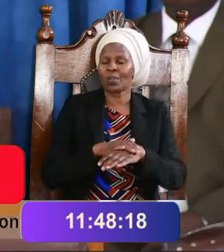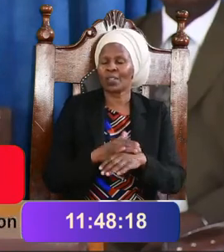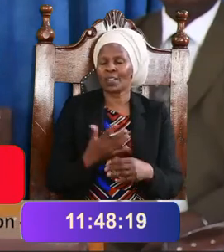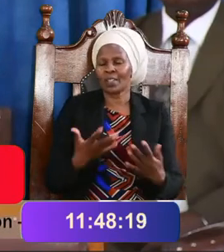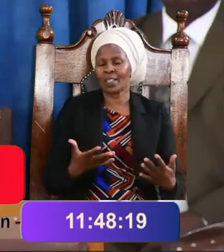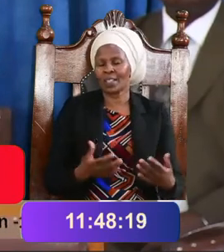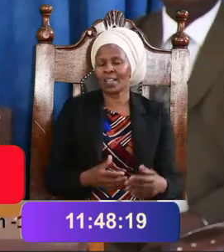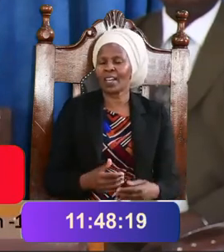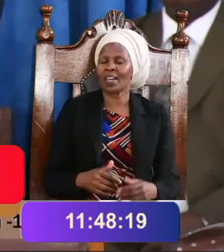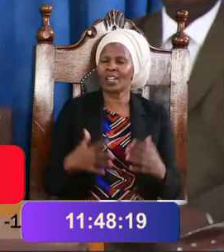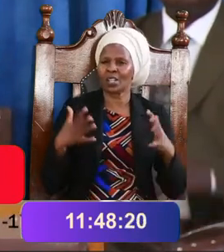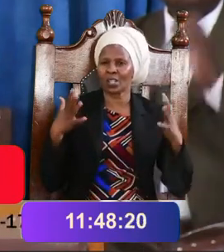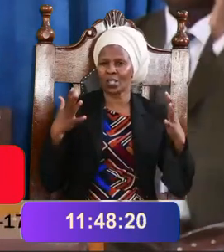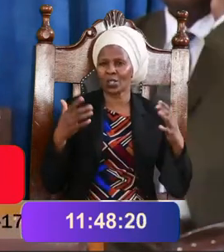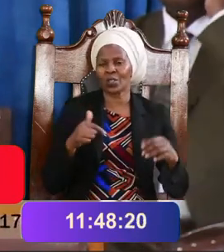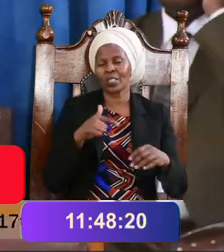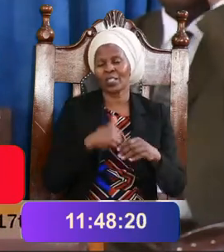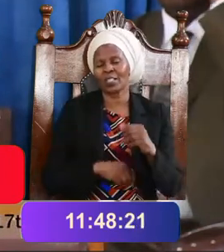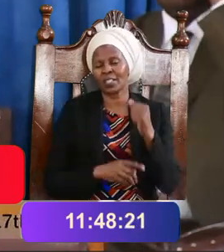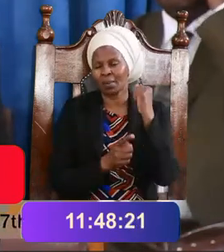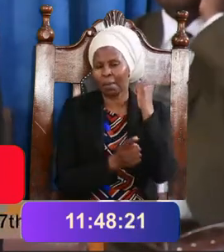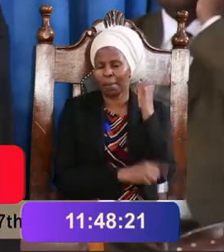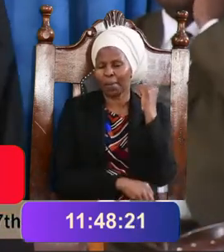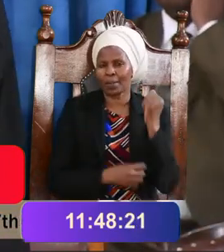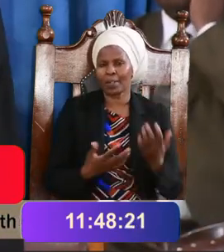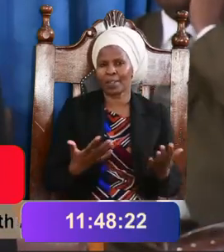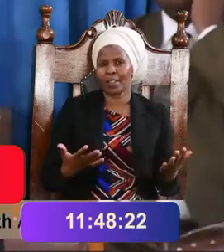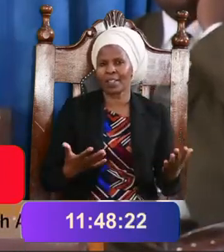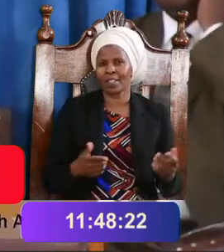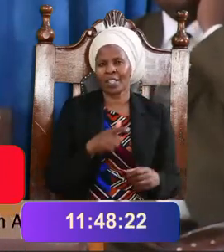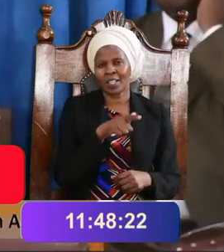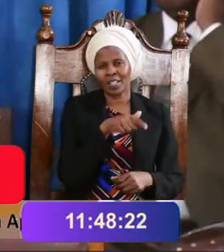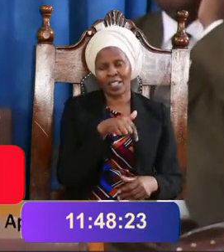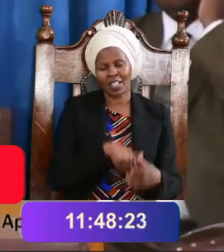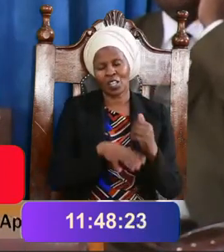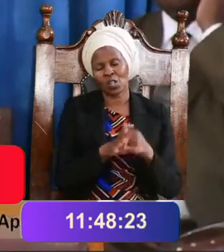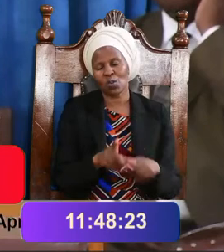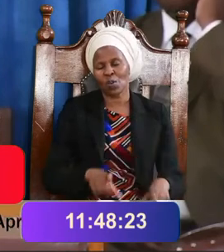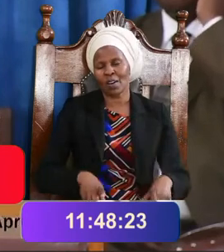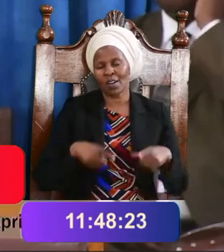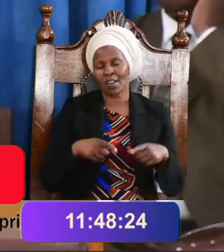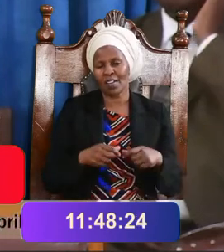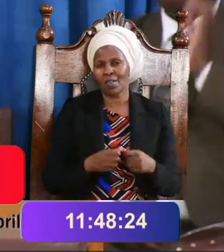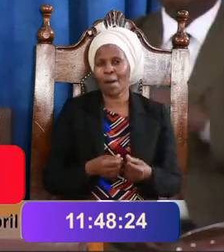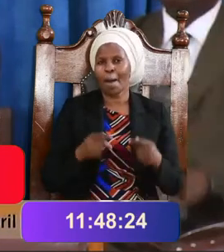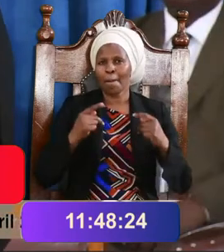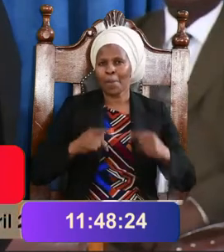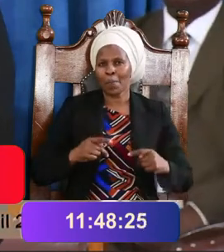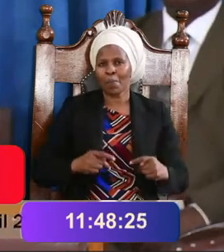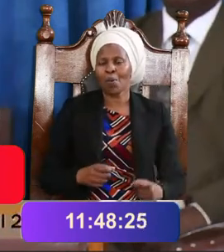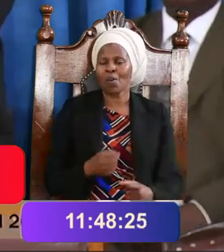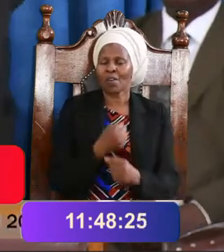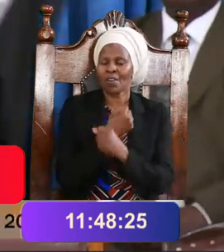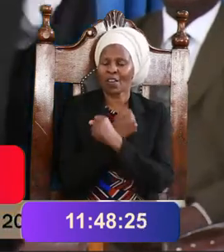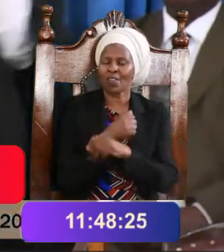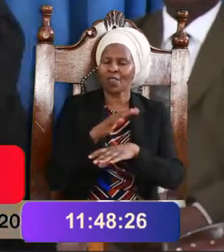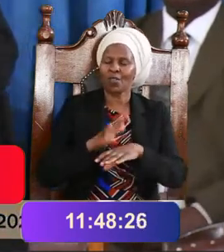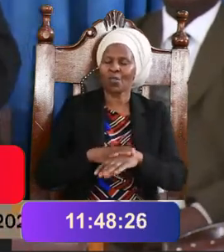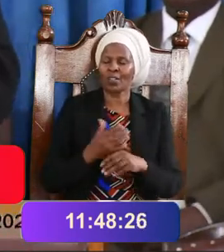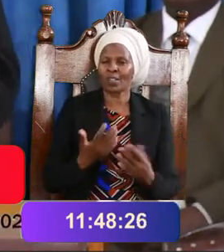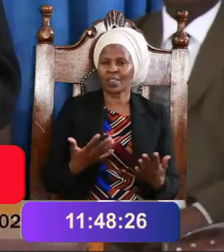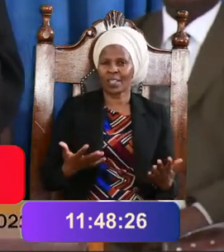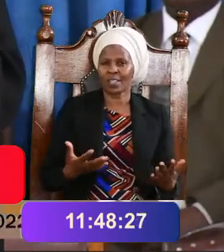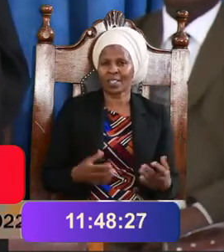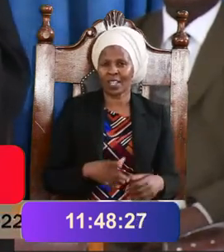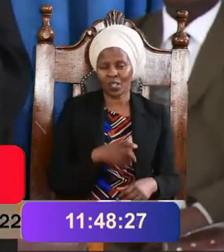ubaya. Ukifikiria tu katika maisha yako dakika hii, utaona watu ambao ndio wanapenda wema, lakini kuna wengine